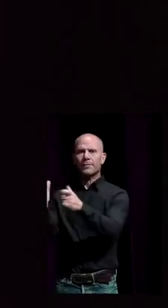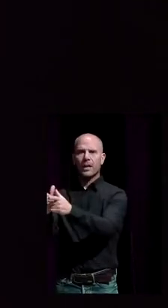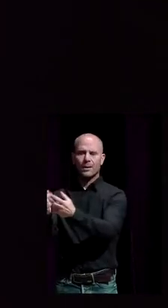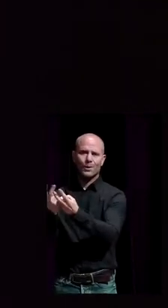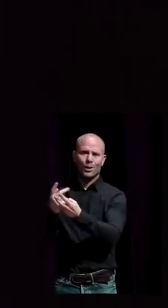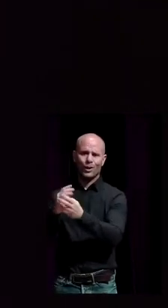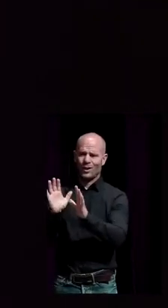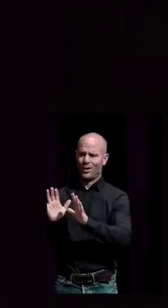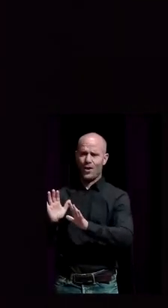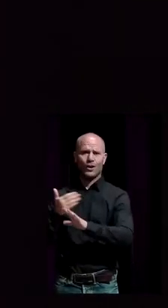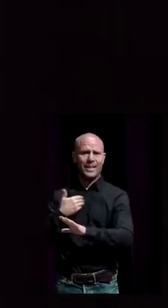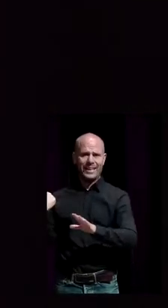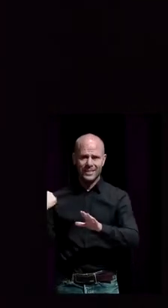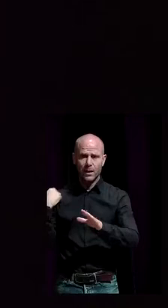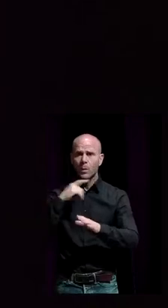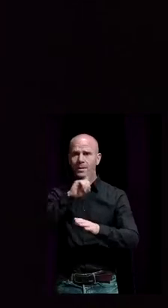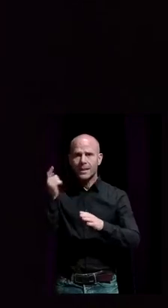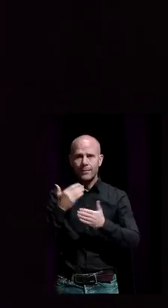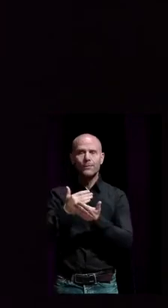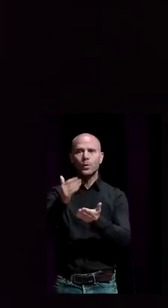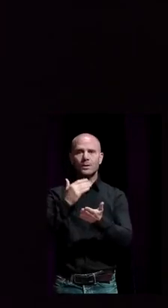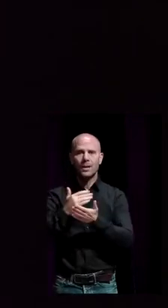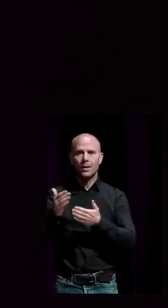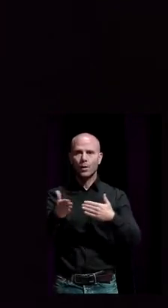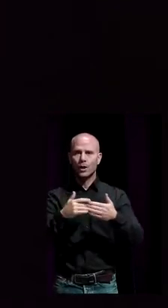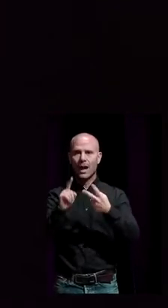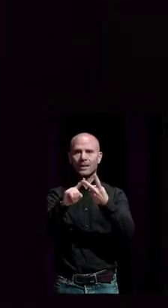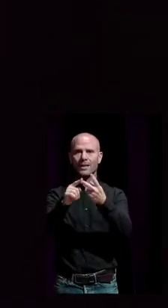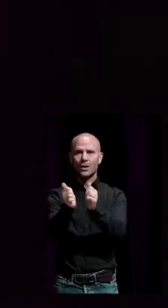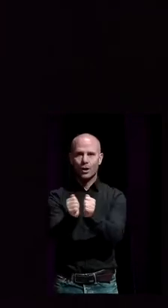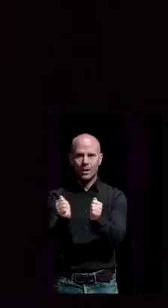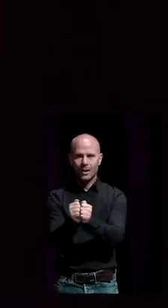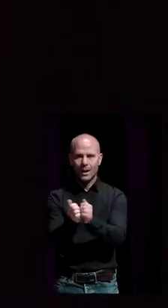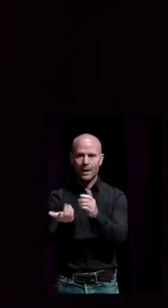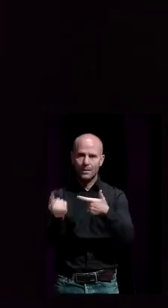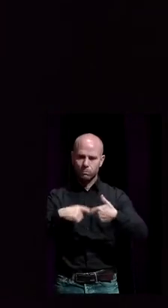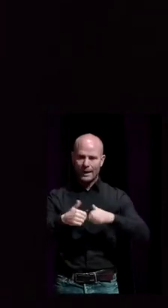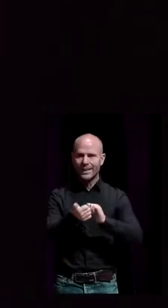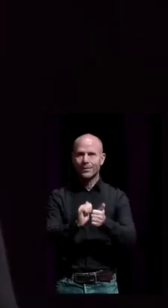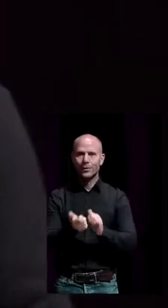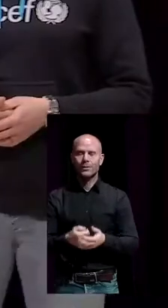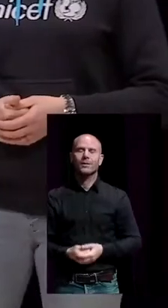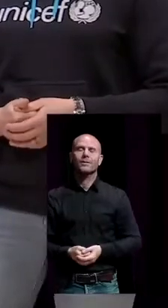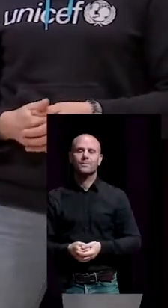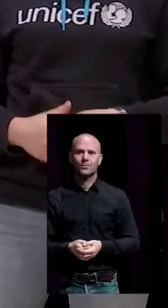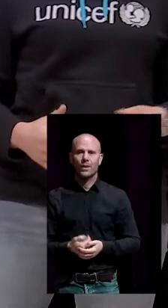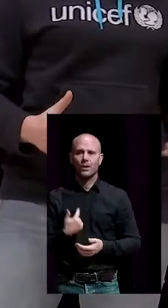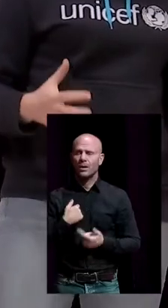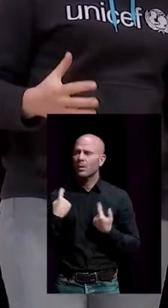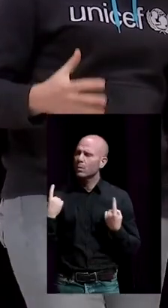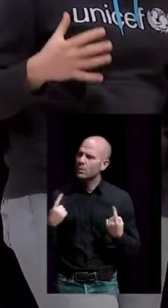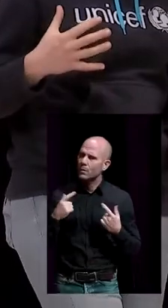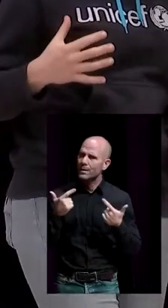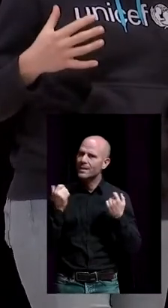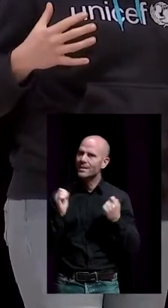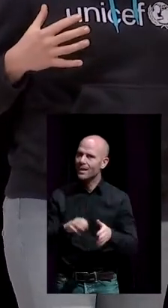hängt kvar och sen liksom gått vidare att göra andra saker med idrotten. Och det är jag ju otroligt